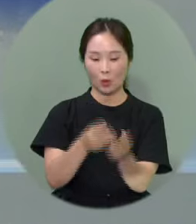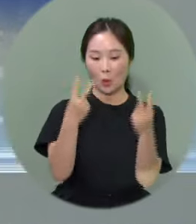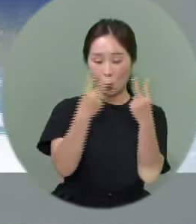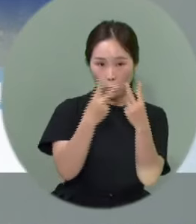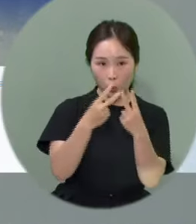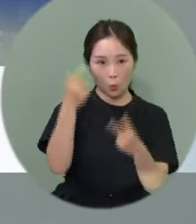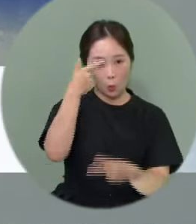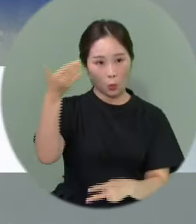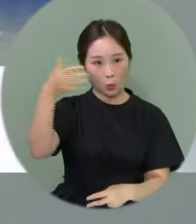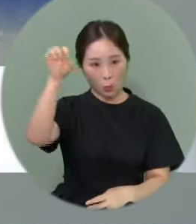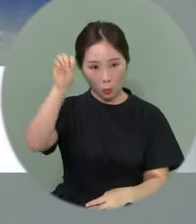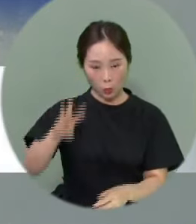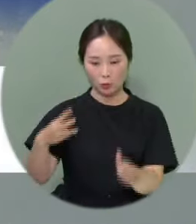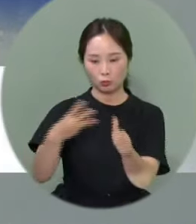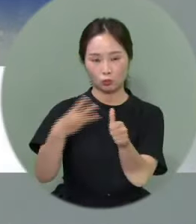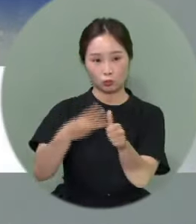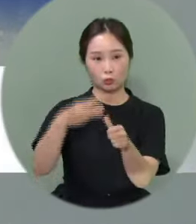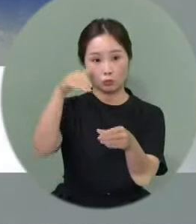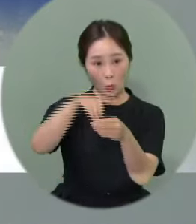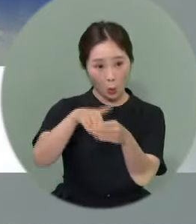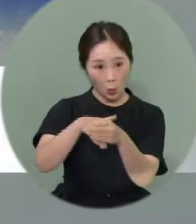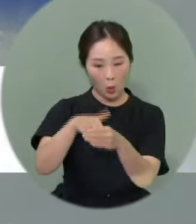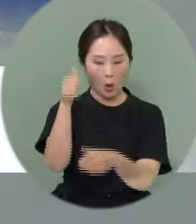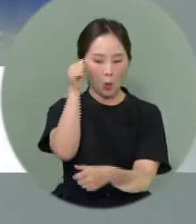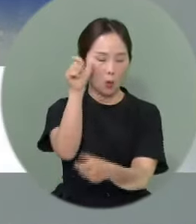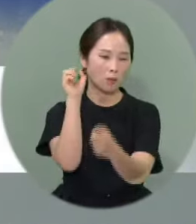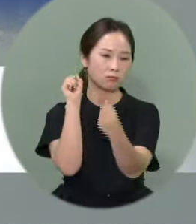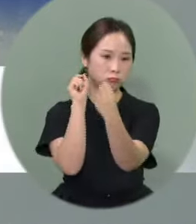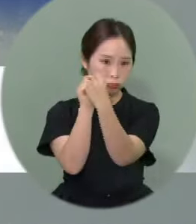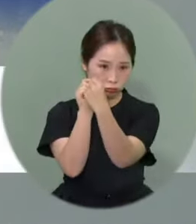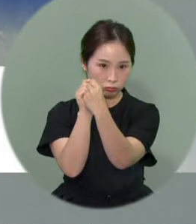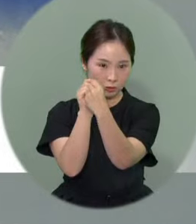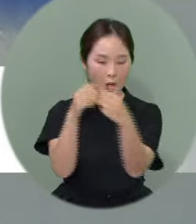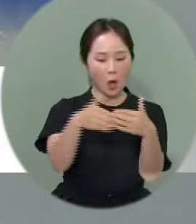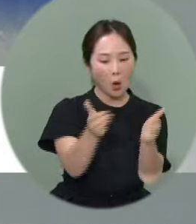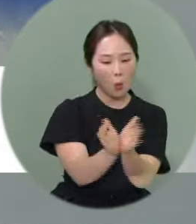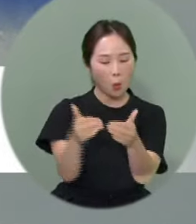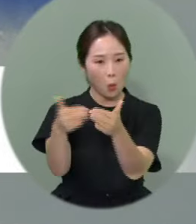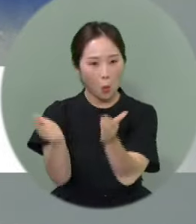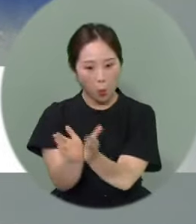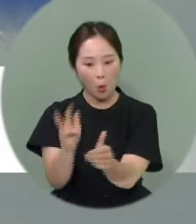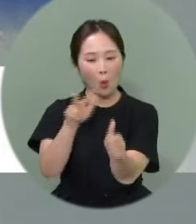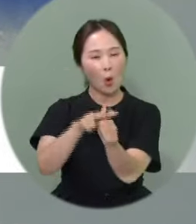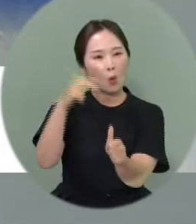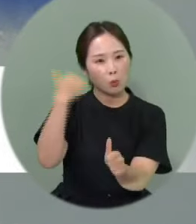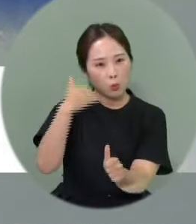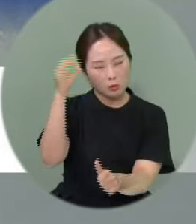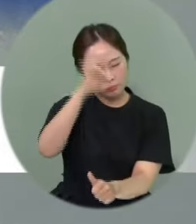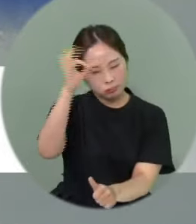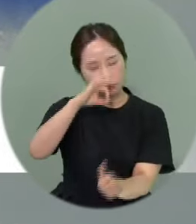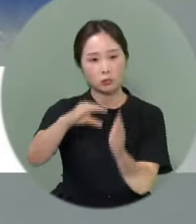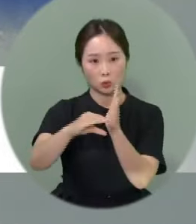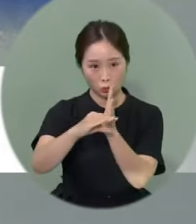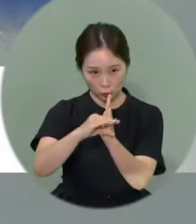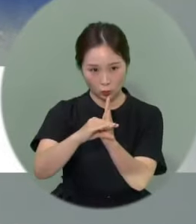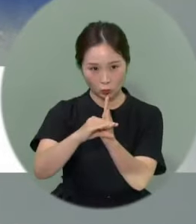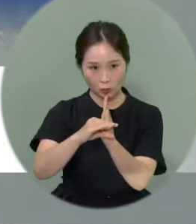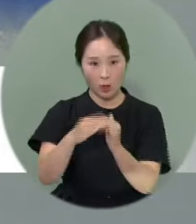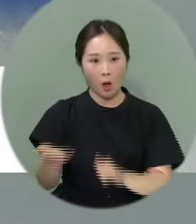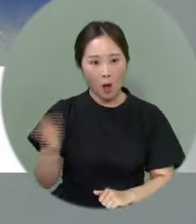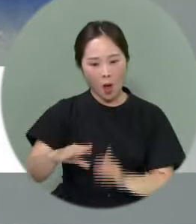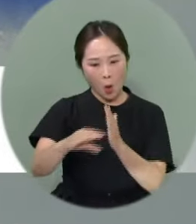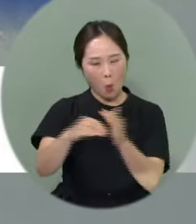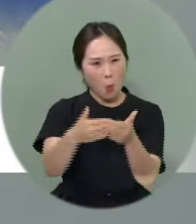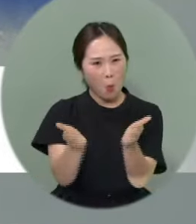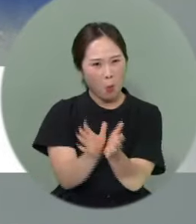곡성 영광군수 재선거가 50여일 앞으로 다가오면서 각 정당마다 후보 공천에 속도를 내고 있는데요 민주당의